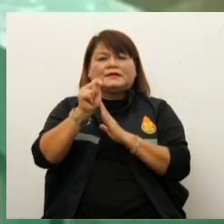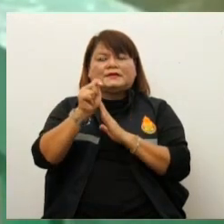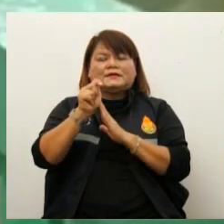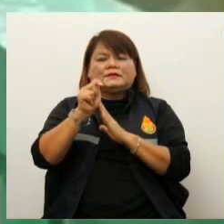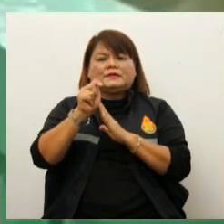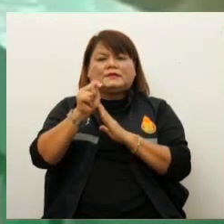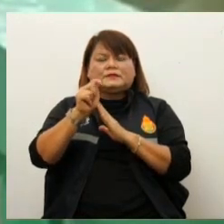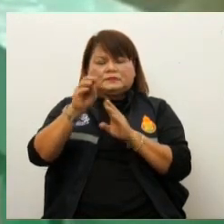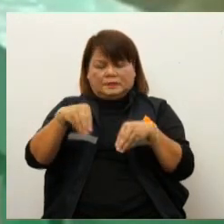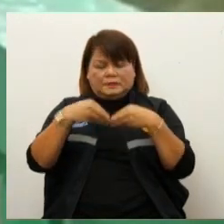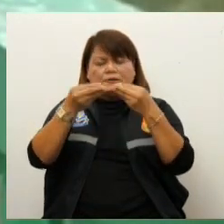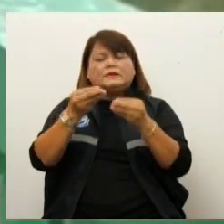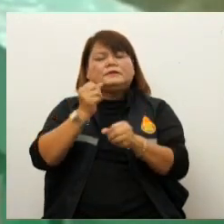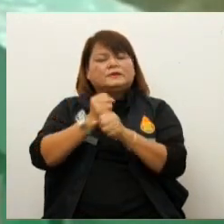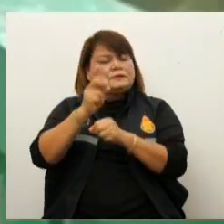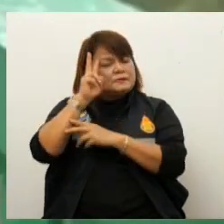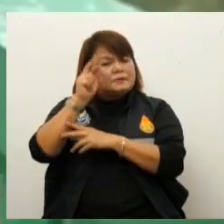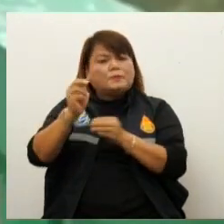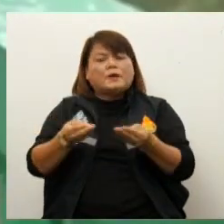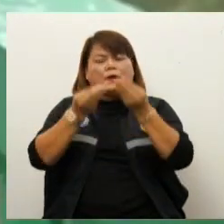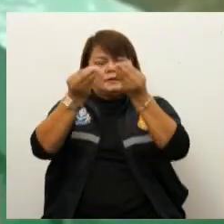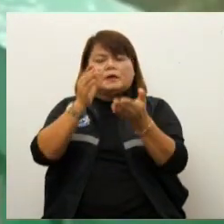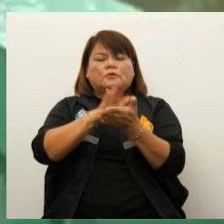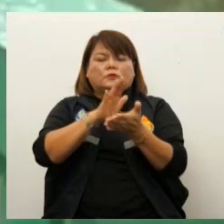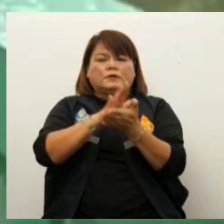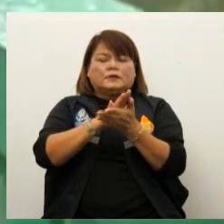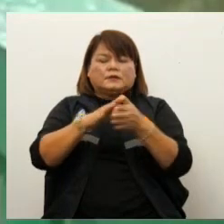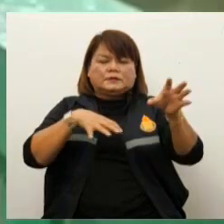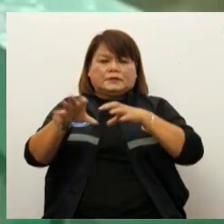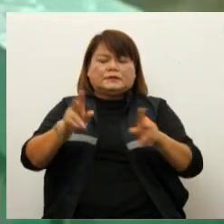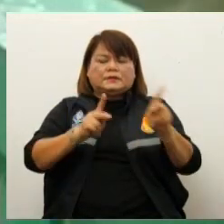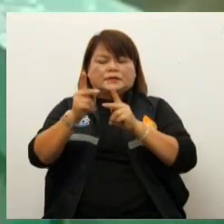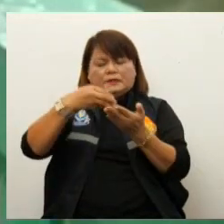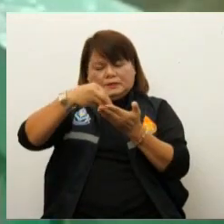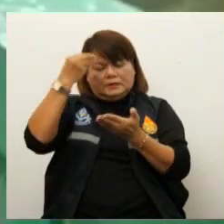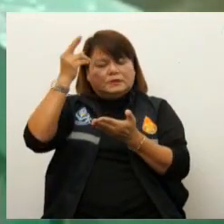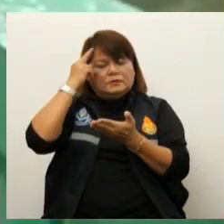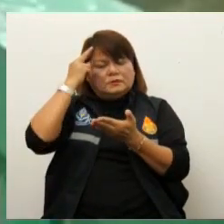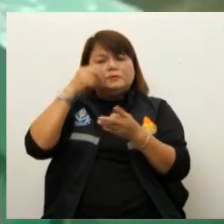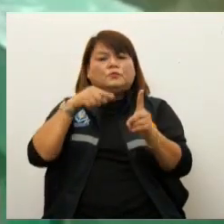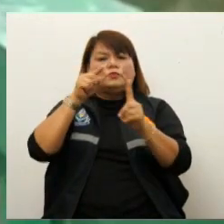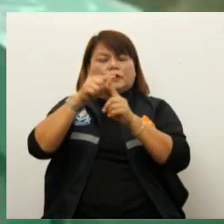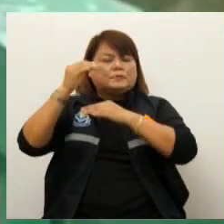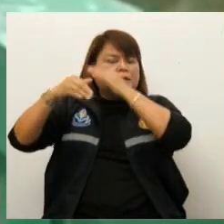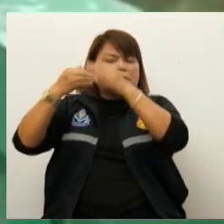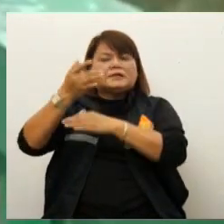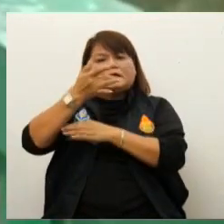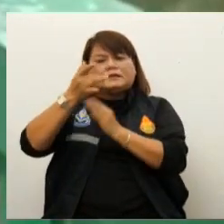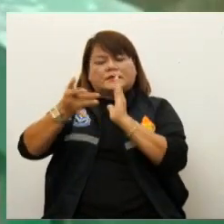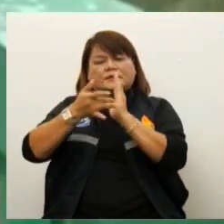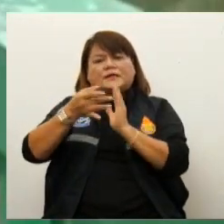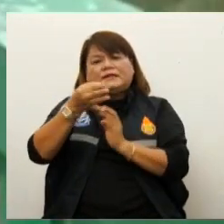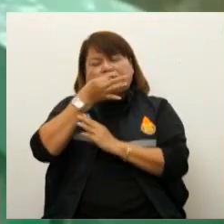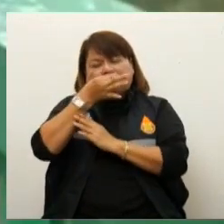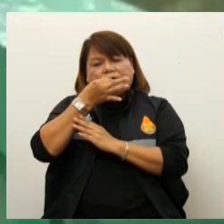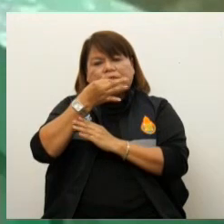ได้สนองนโยบายโดยการมอบหมายให้แต่ละโรงเรียนจัดกิจกรรมการเรียนรู้ที่มุ่งเน้นการพัฒนาทักษะด้านอาชีพเพื่อร